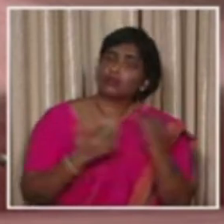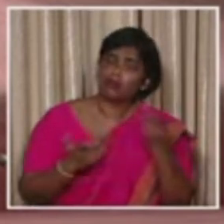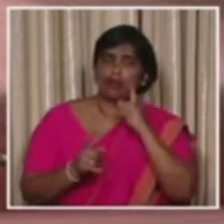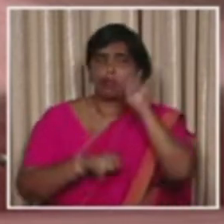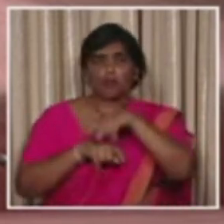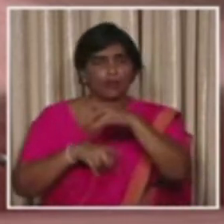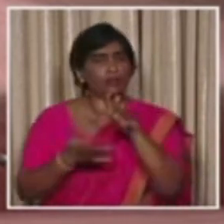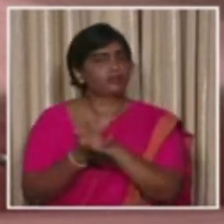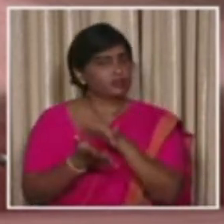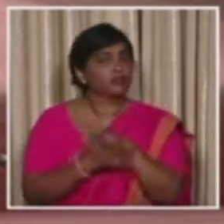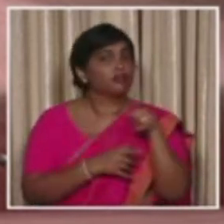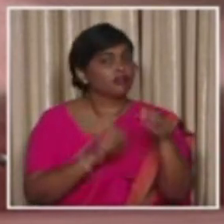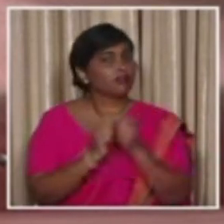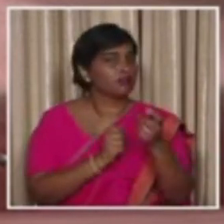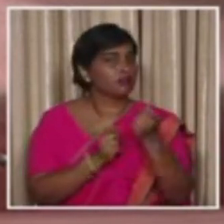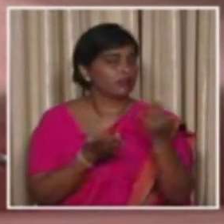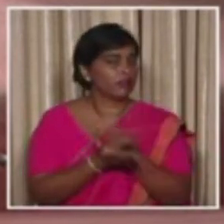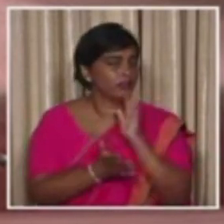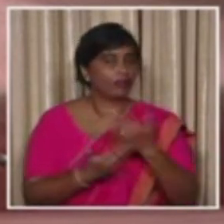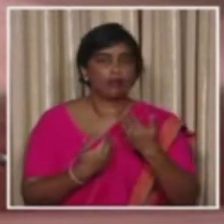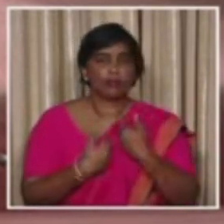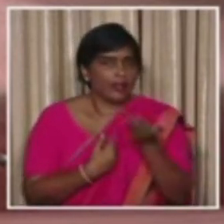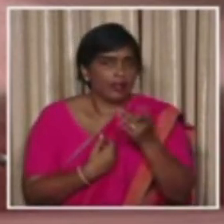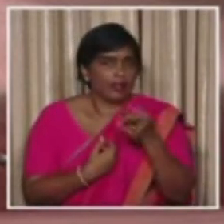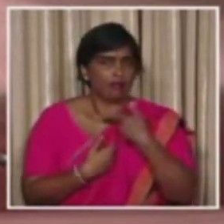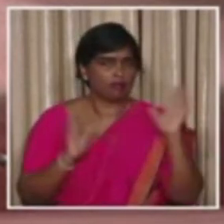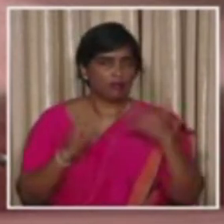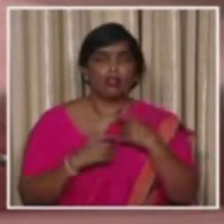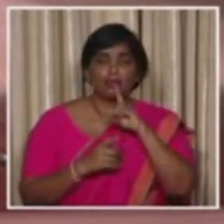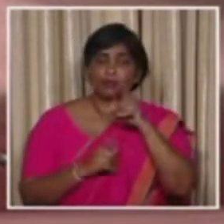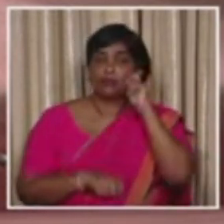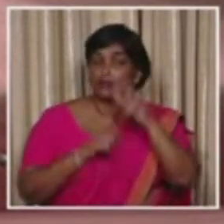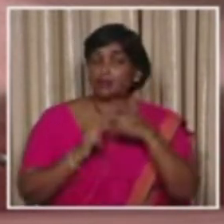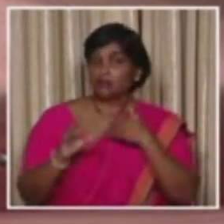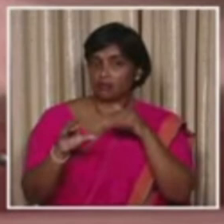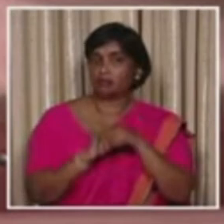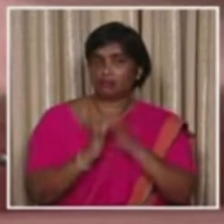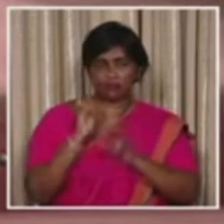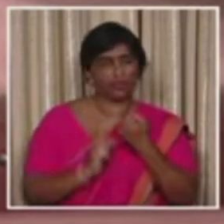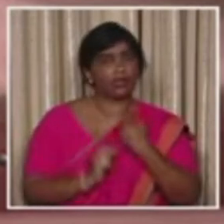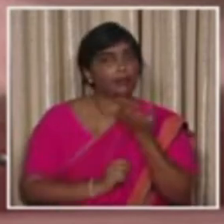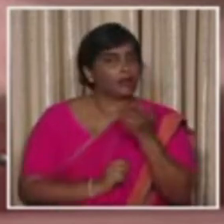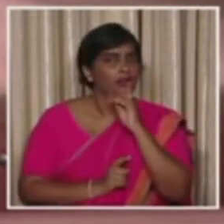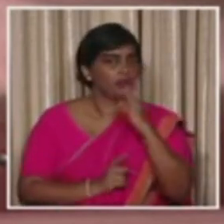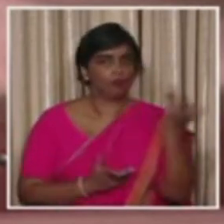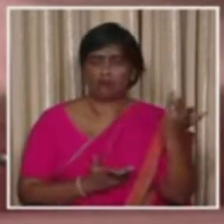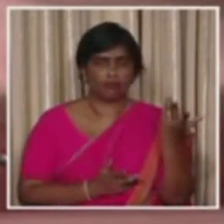செய்கின்றீர்கள். நாங்கள் கேட்கவில்லை, அந்த மக்களுடைய பிரதிகளாக இருக்கின்ற நாங்கள் அவர்களுக்கு நிதி ஒதுக்கீடு செய்யுங்கள் என்று நாங்கள் கேட்கவில்லை.